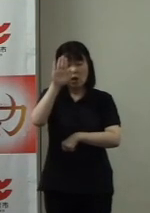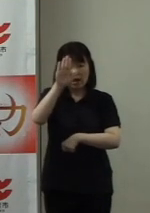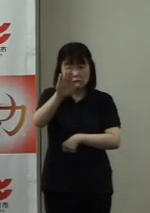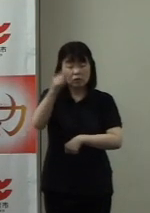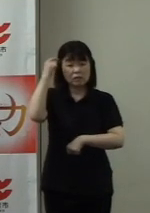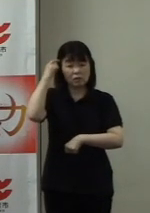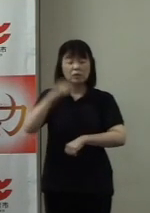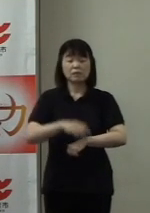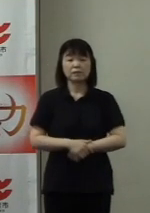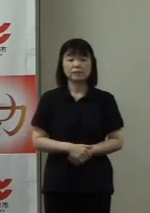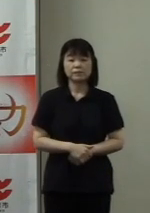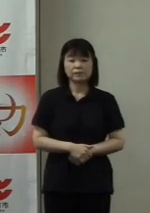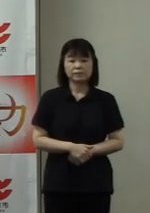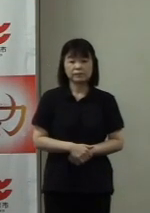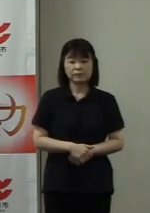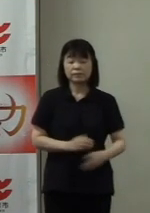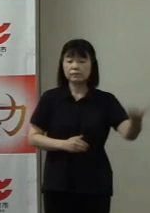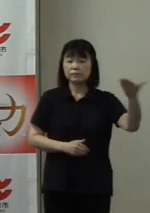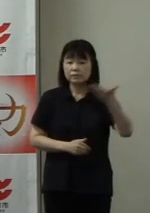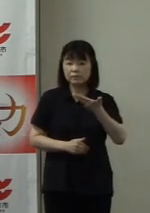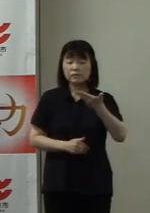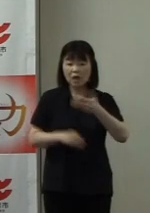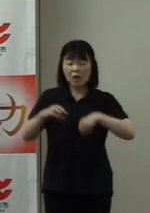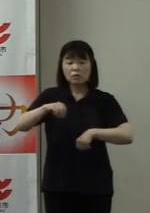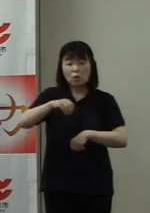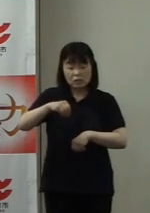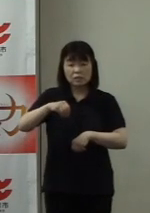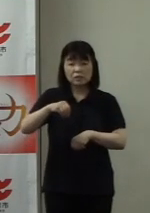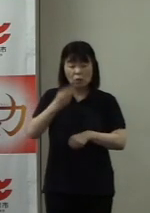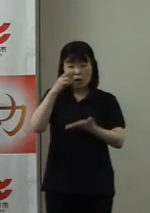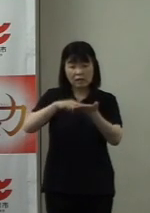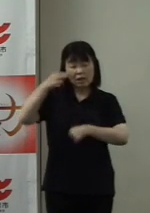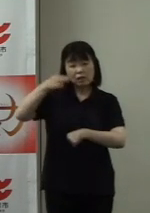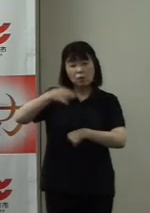ということだと思います。 つまりその不動産鑑定をして、これぐらいの